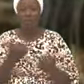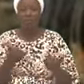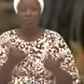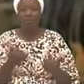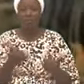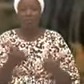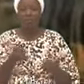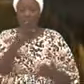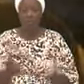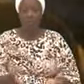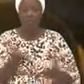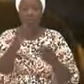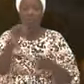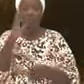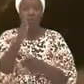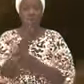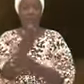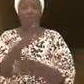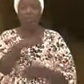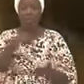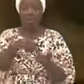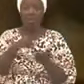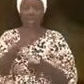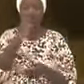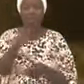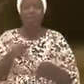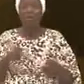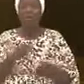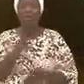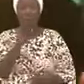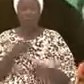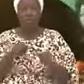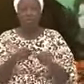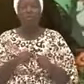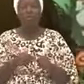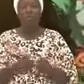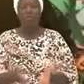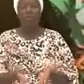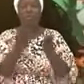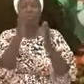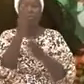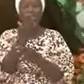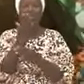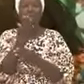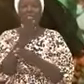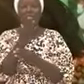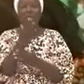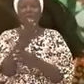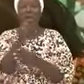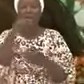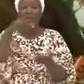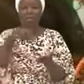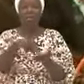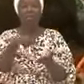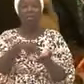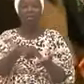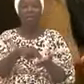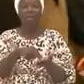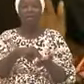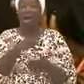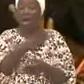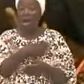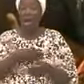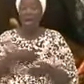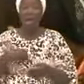je lève jamais lève toi maintenant la mainlevée toujours toujours debout je vais prier